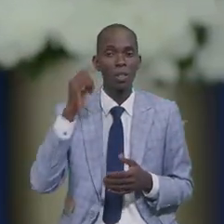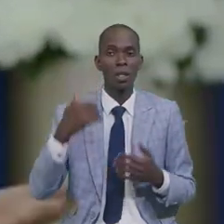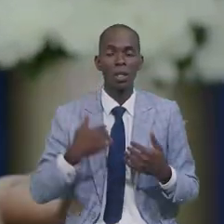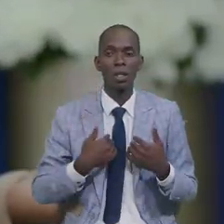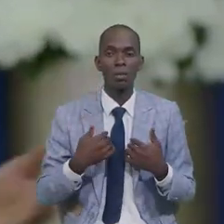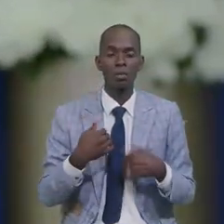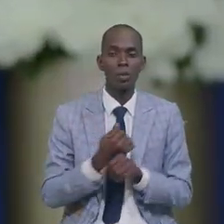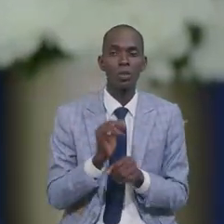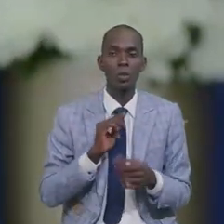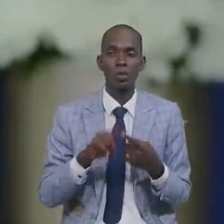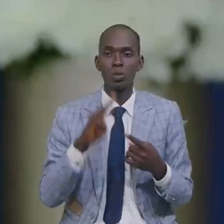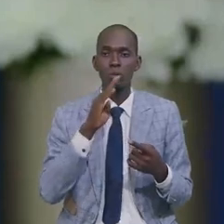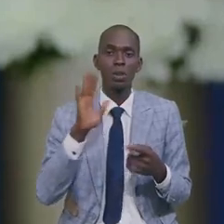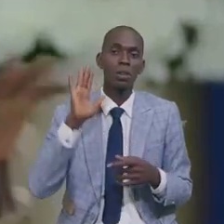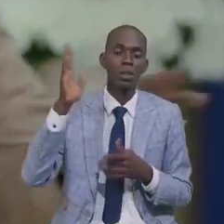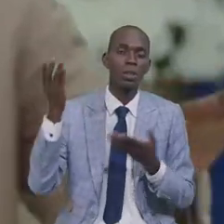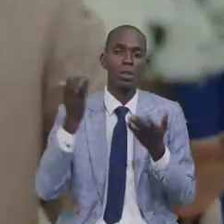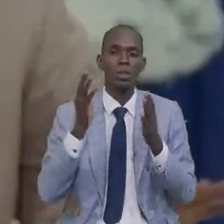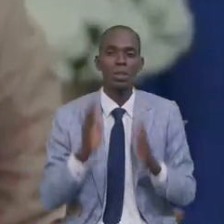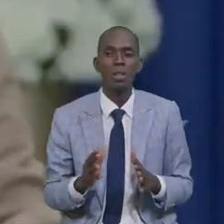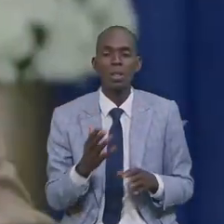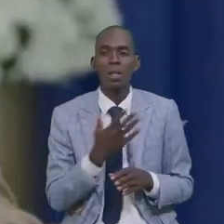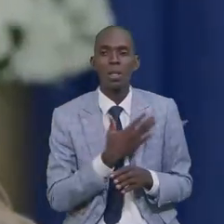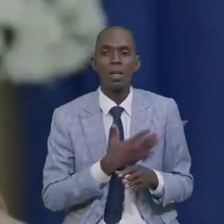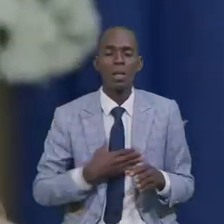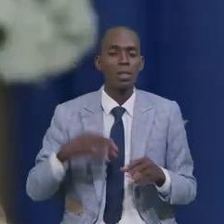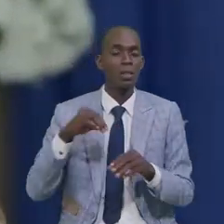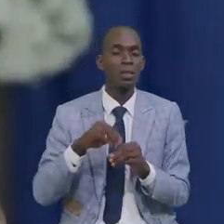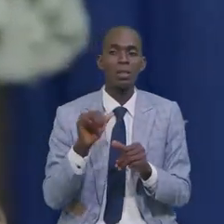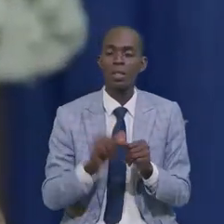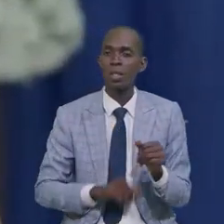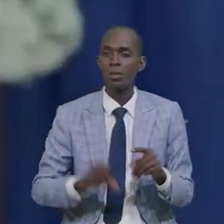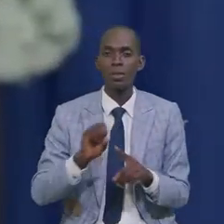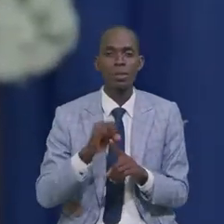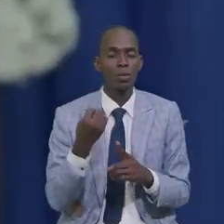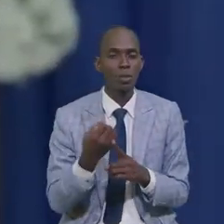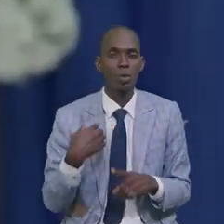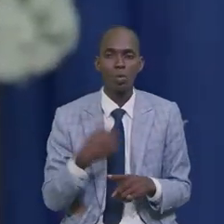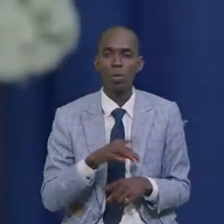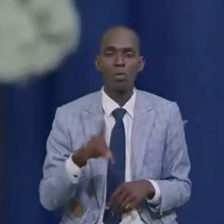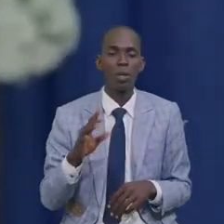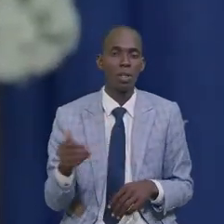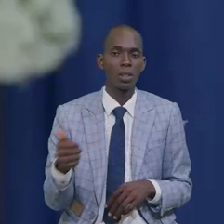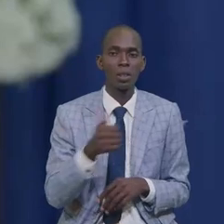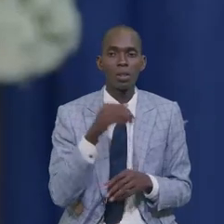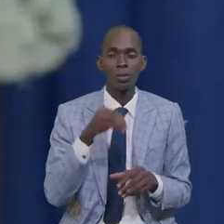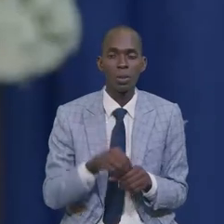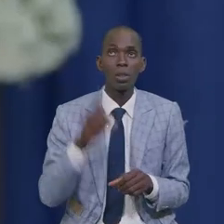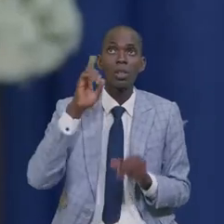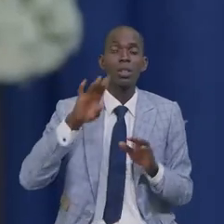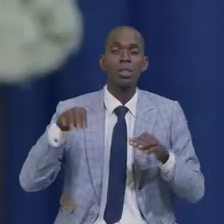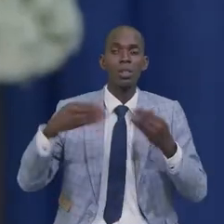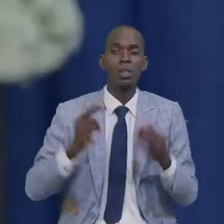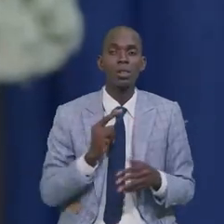Parce qu'il nous a choisi pour être serviteur. Et tout ce que nous devons faire dans toutes les situations dans lesquelles nous nous retrouvons, il